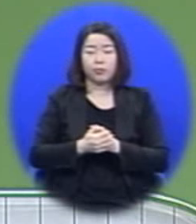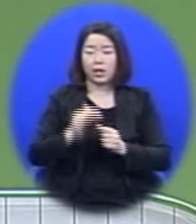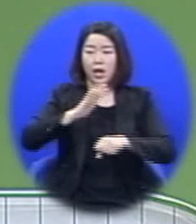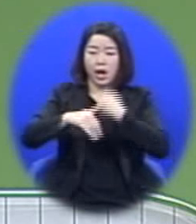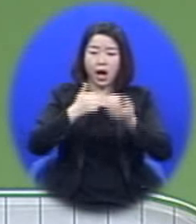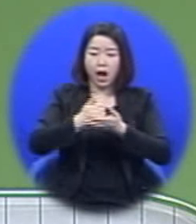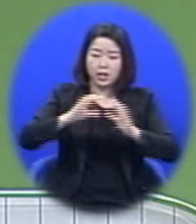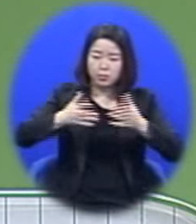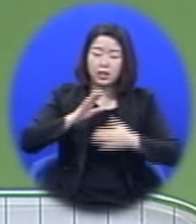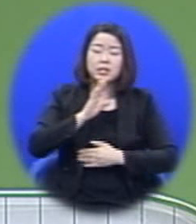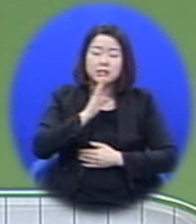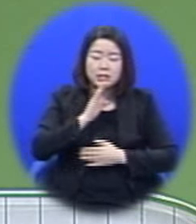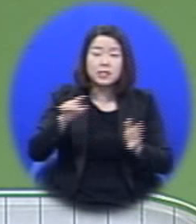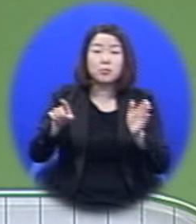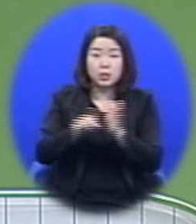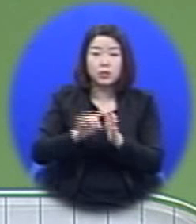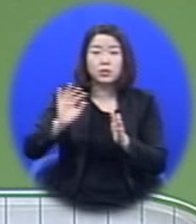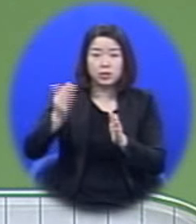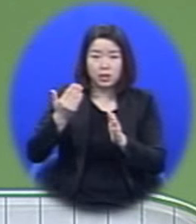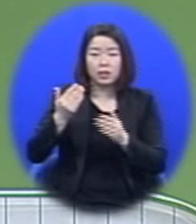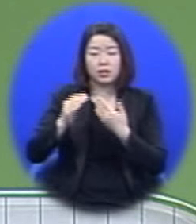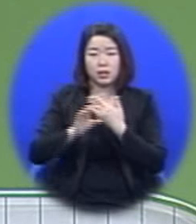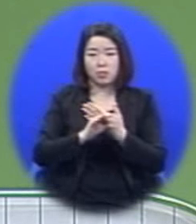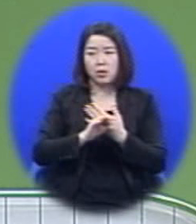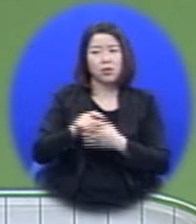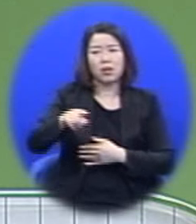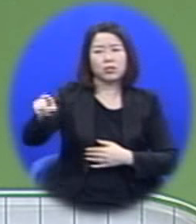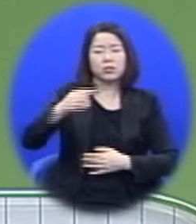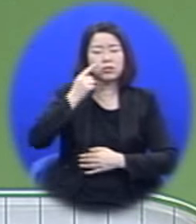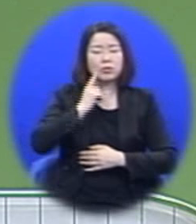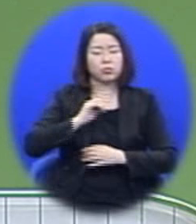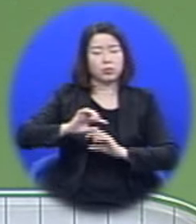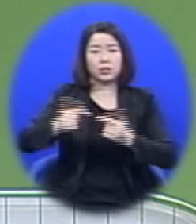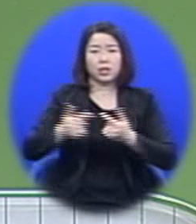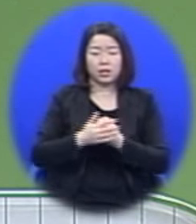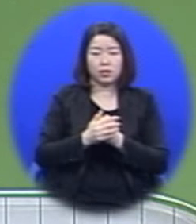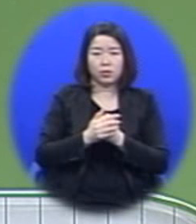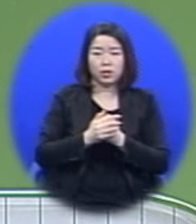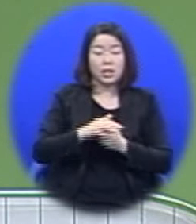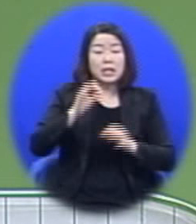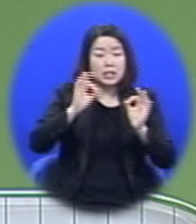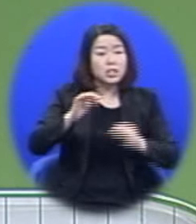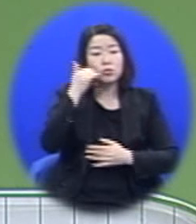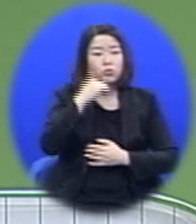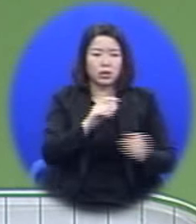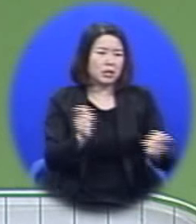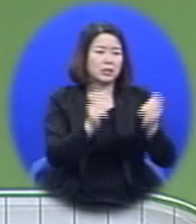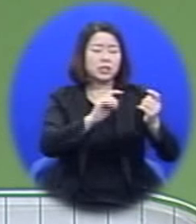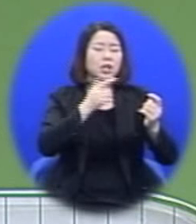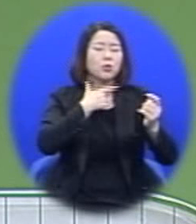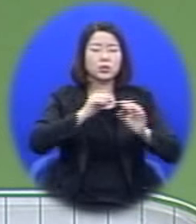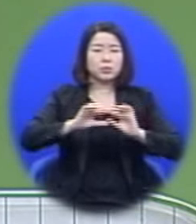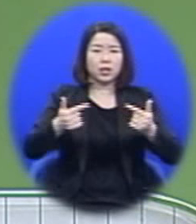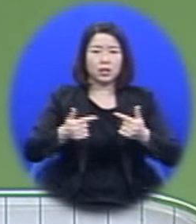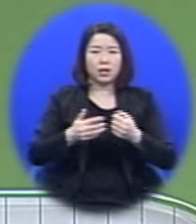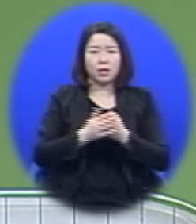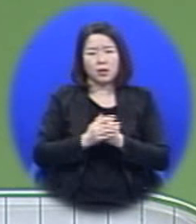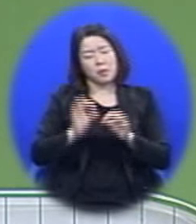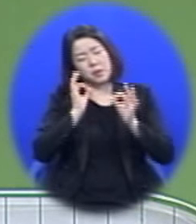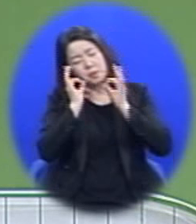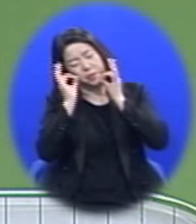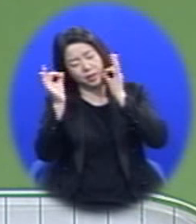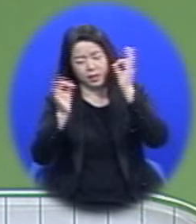나라가 진짜 믿어지고 나면 이제는 누구랑 싸우고 살고 싶지도 않아요. 아둥바둥 할 것도 다